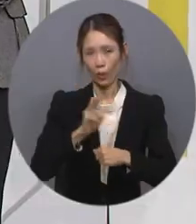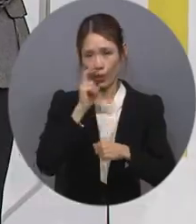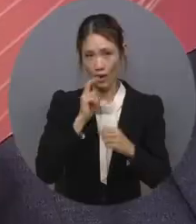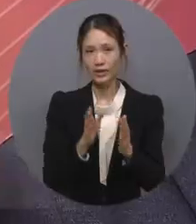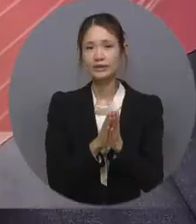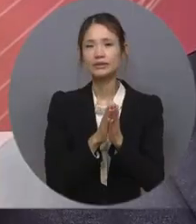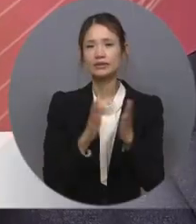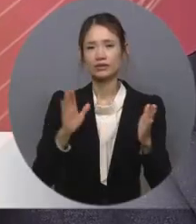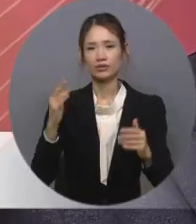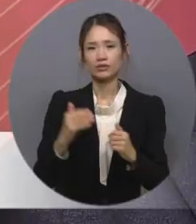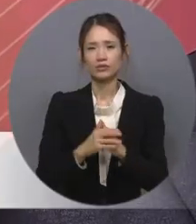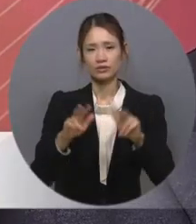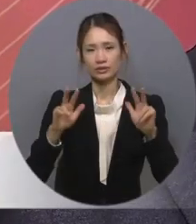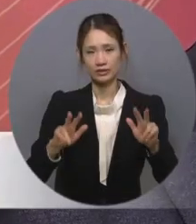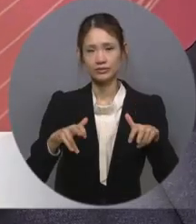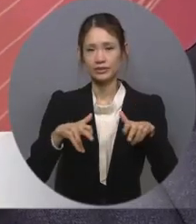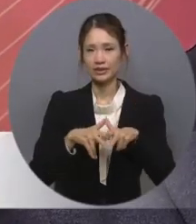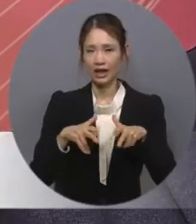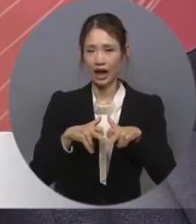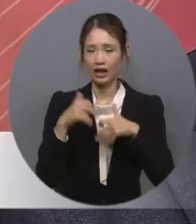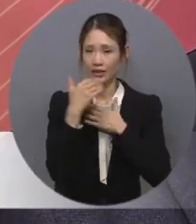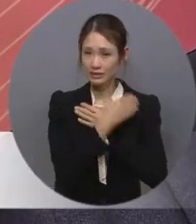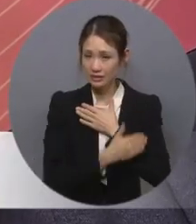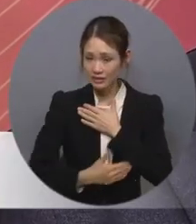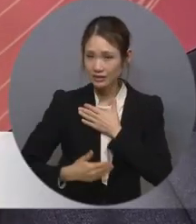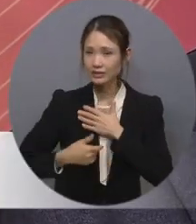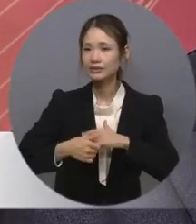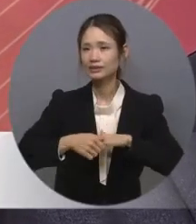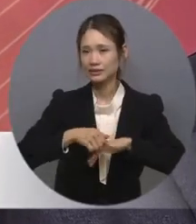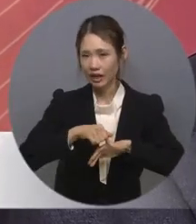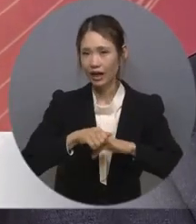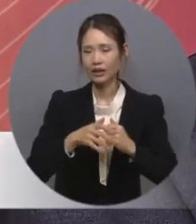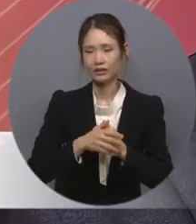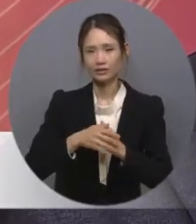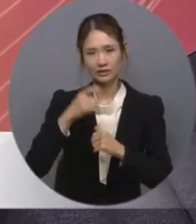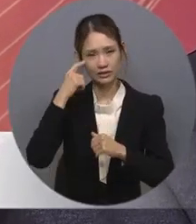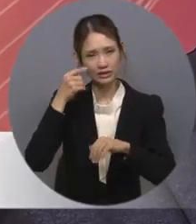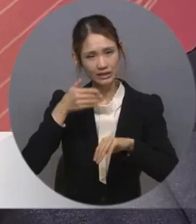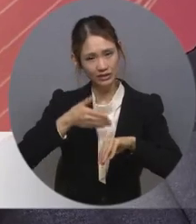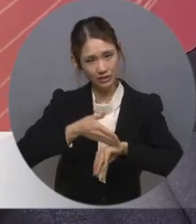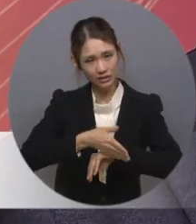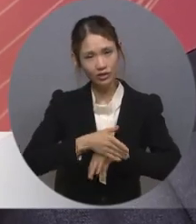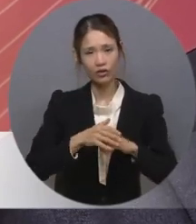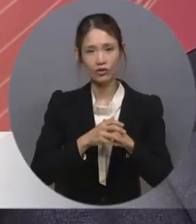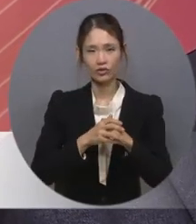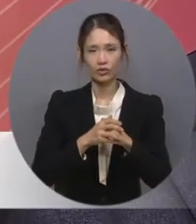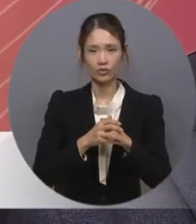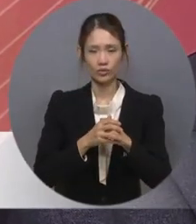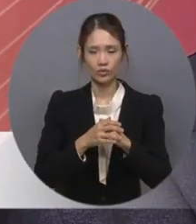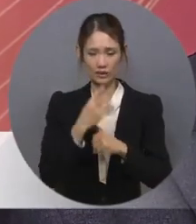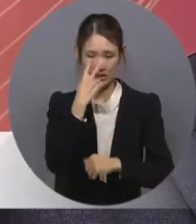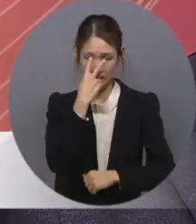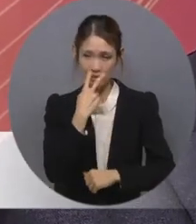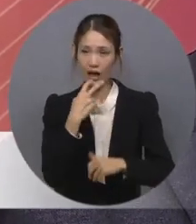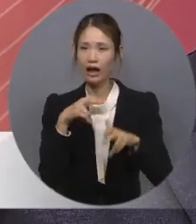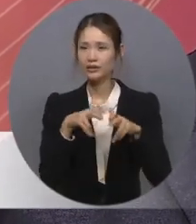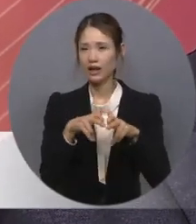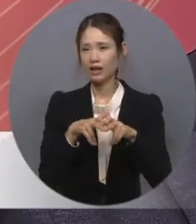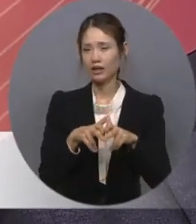됐습니다. 지금 장애가 지체 장애, 지적 장애, 또 시각 장애까지 있어요.